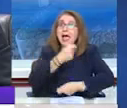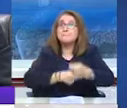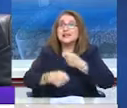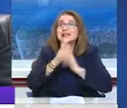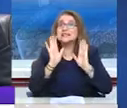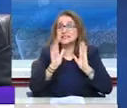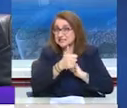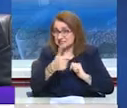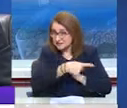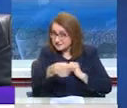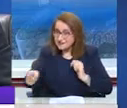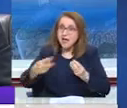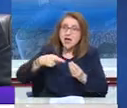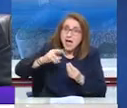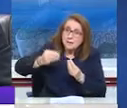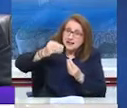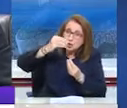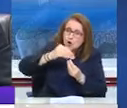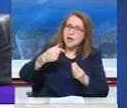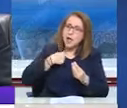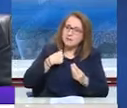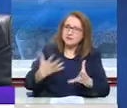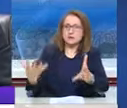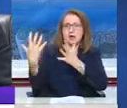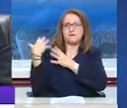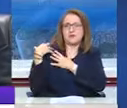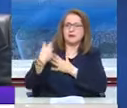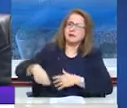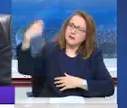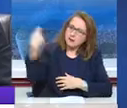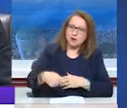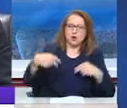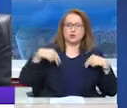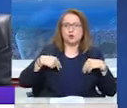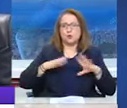ώστε να αλαφρύνουμε το δικό τους βάρος και να διατηρήσουμε